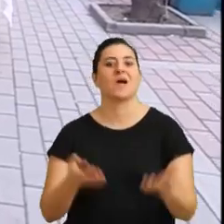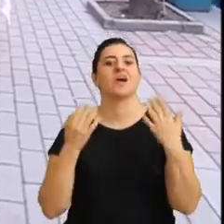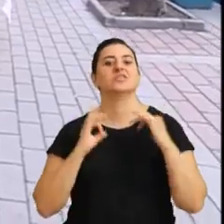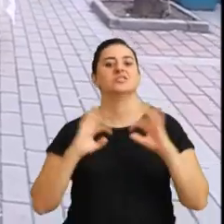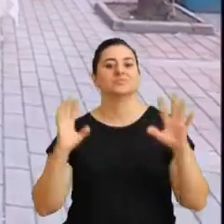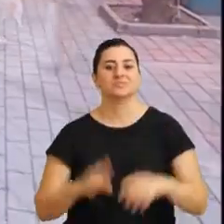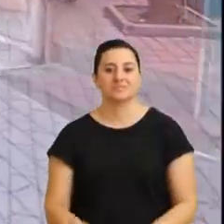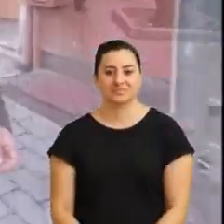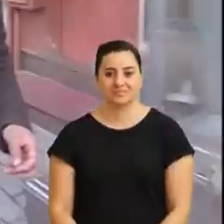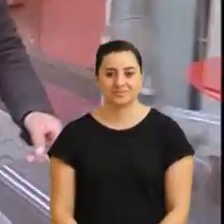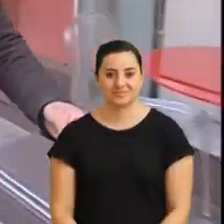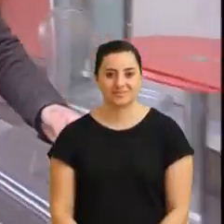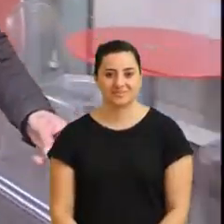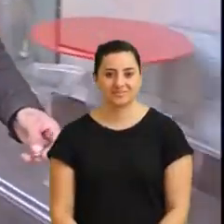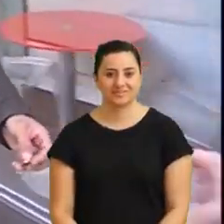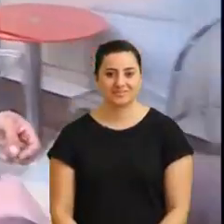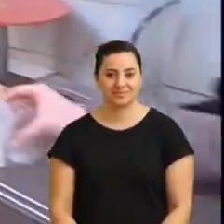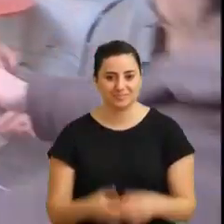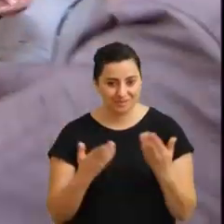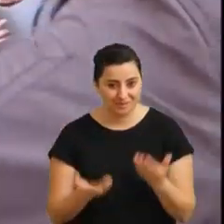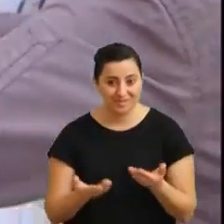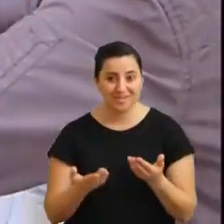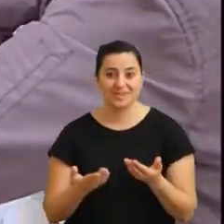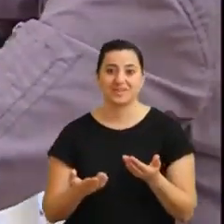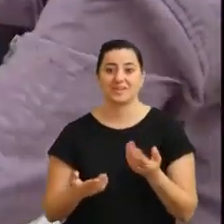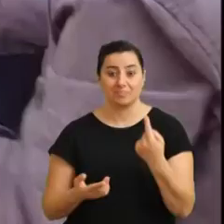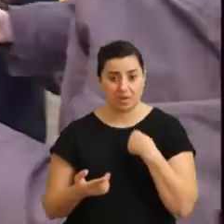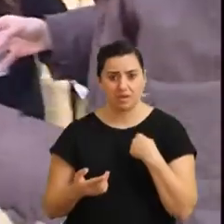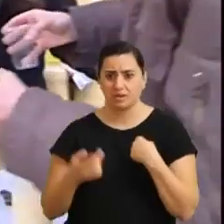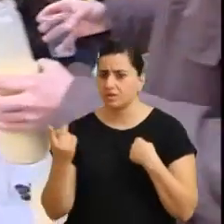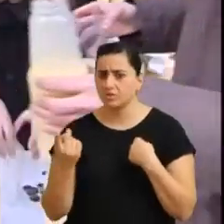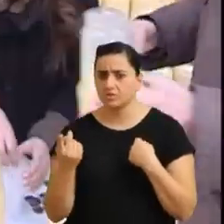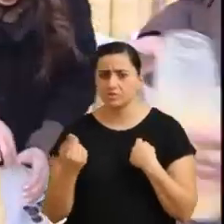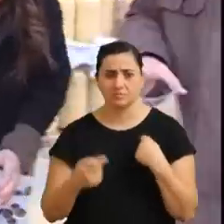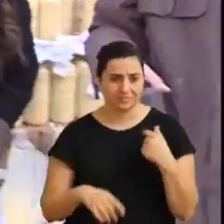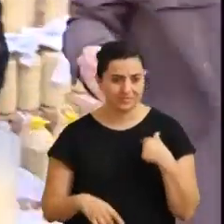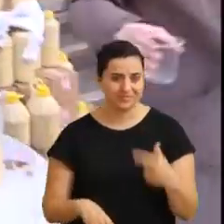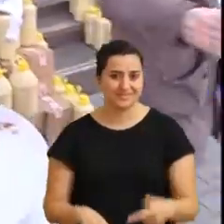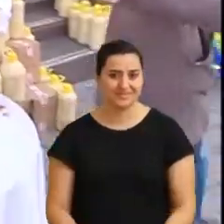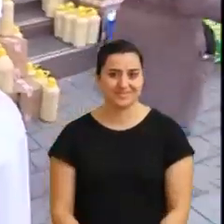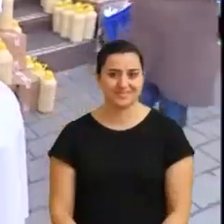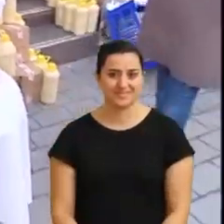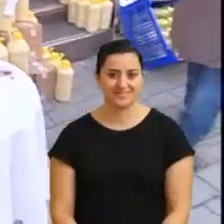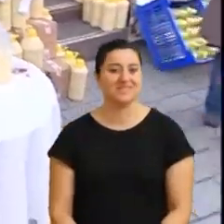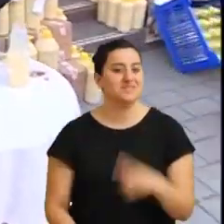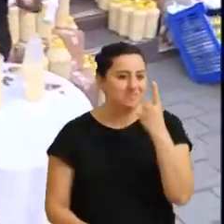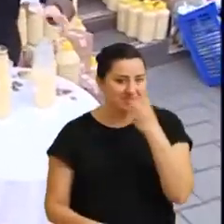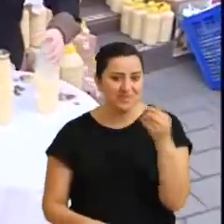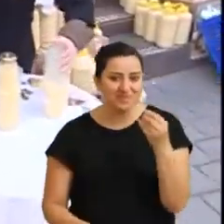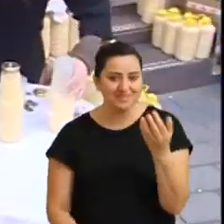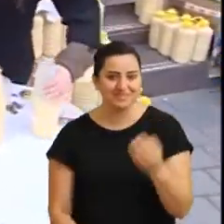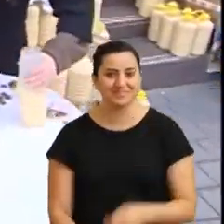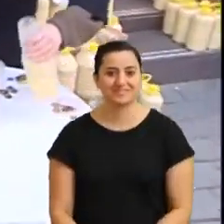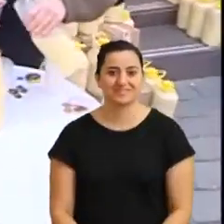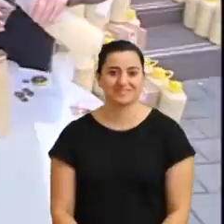geleneğine sahip çık. Buyurun, buyurun. Ama benden bana geldiniz. Niye o kızdan alıyorsunuz? Gel. Ya Allah Allah. 1 lira abi, 1 lira.